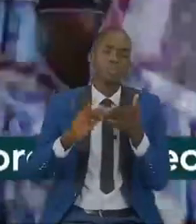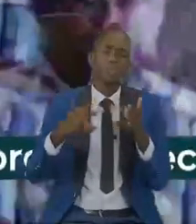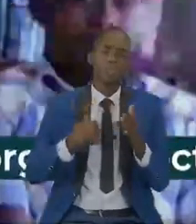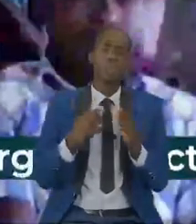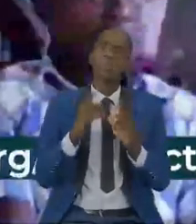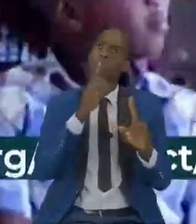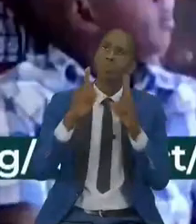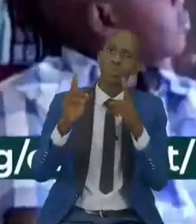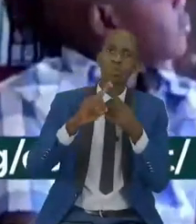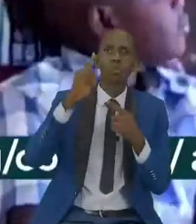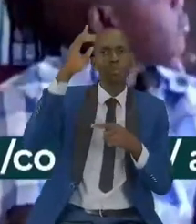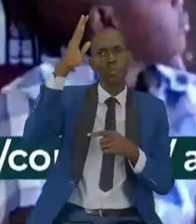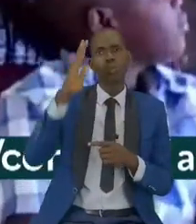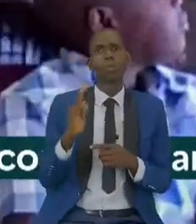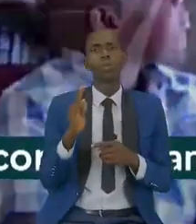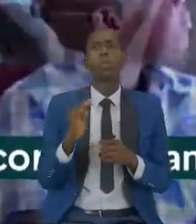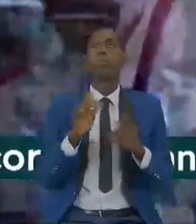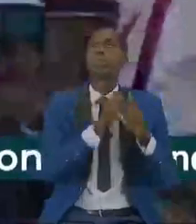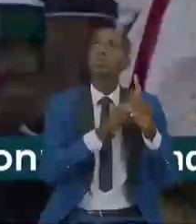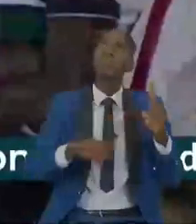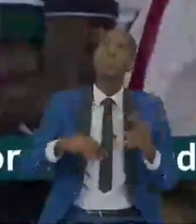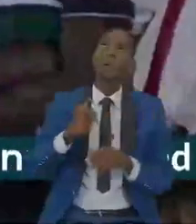toujours. Parle au Seigneur.